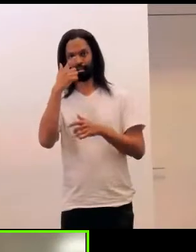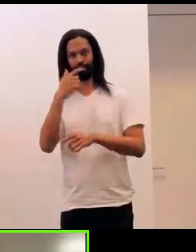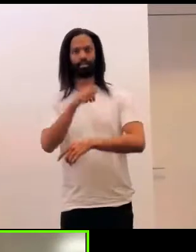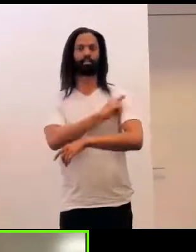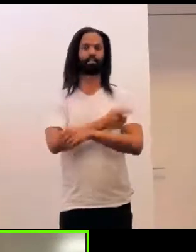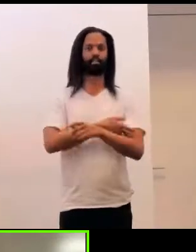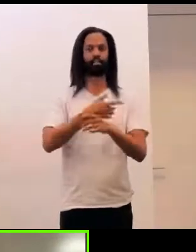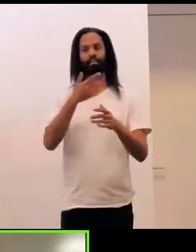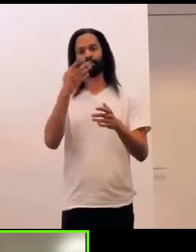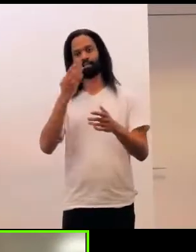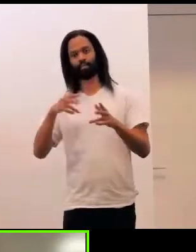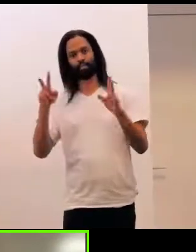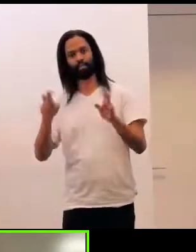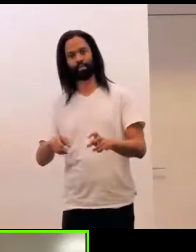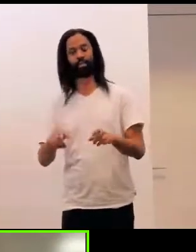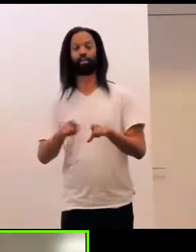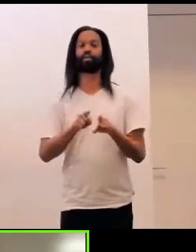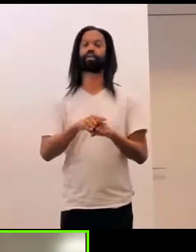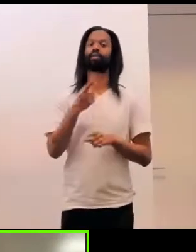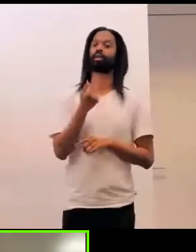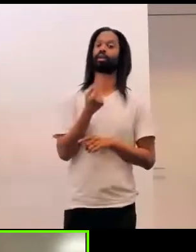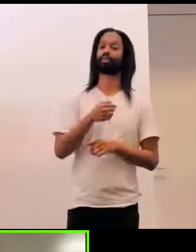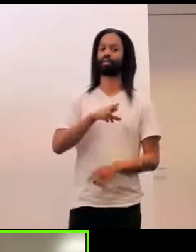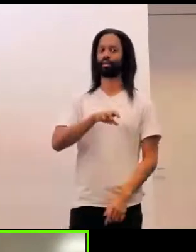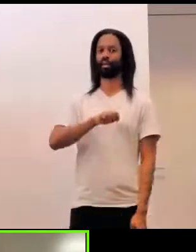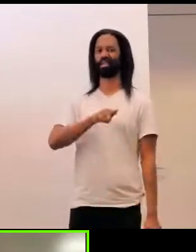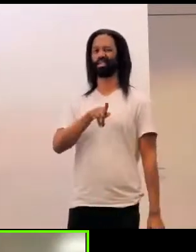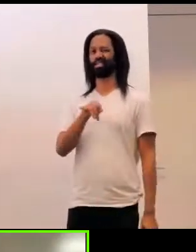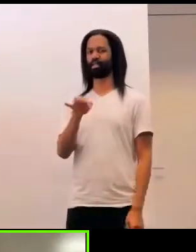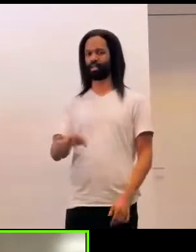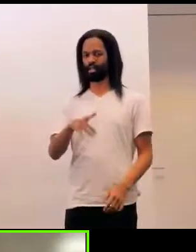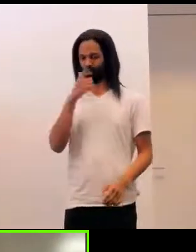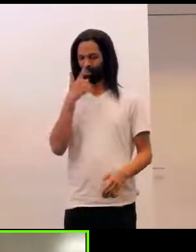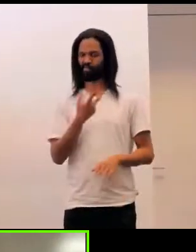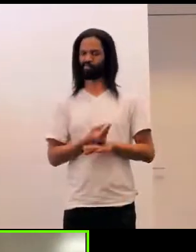effectué en régie, qu'il faut là encore saluer.